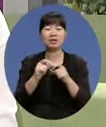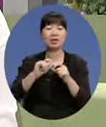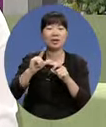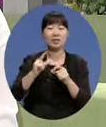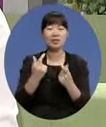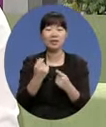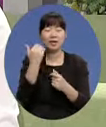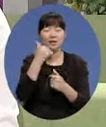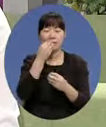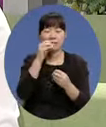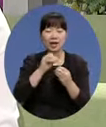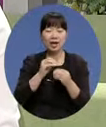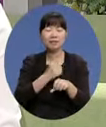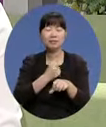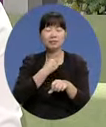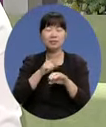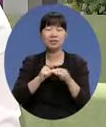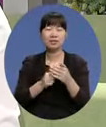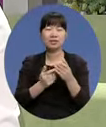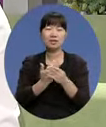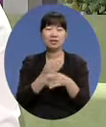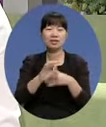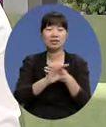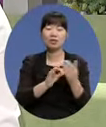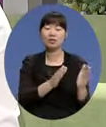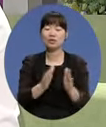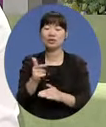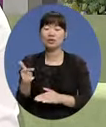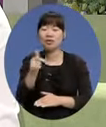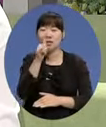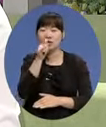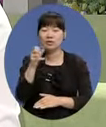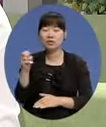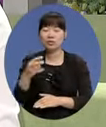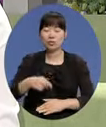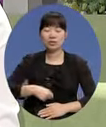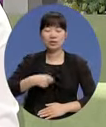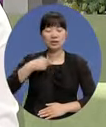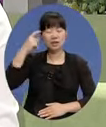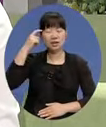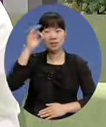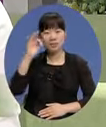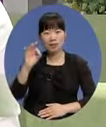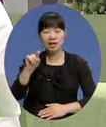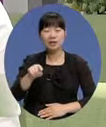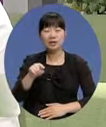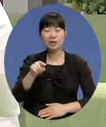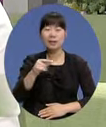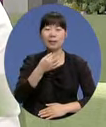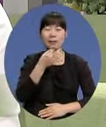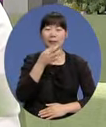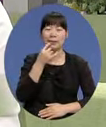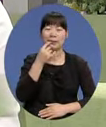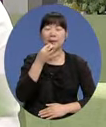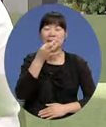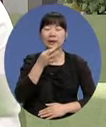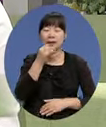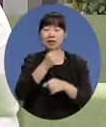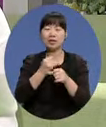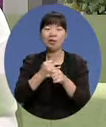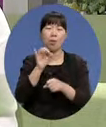왜냐하면 누군가 키스하고 싶은 마음이 들려면 준비도 많이 해야 되고, 그리고 솔직히 생각해봐. 침이 묻을 수도 있고, 뭐 사탕